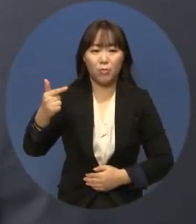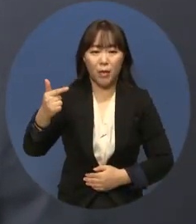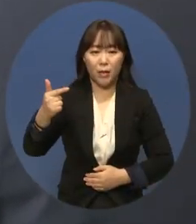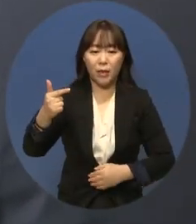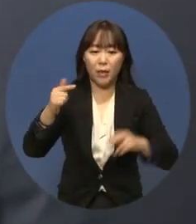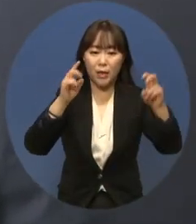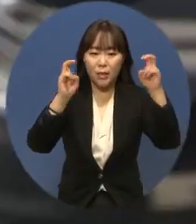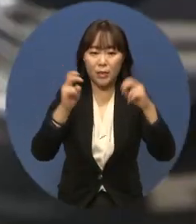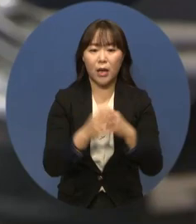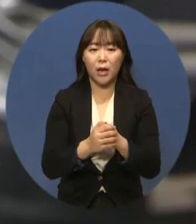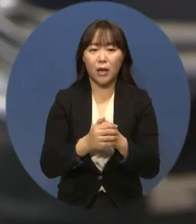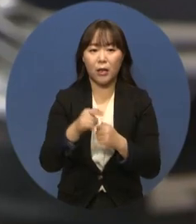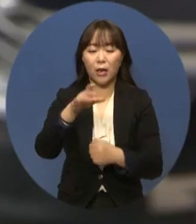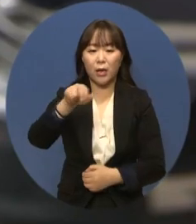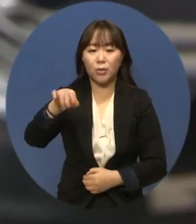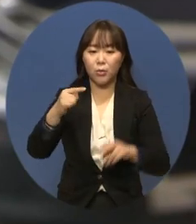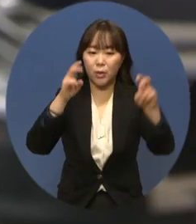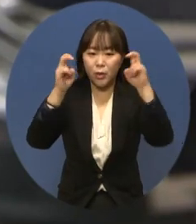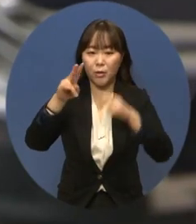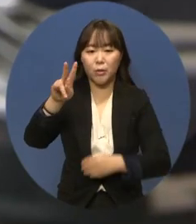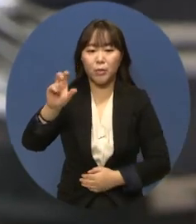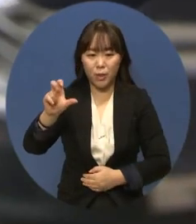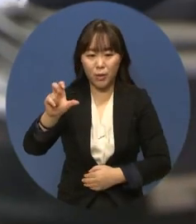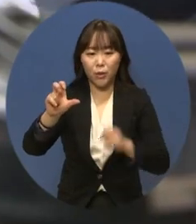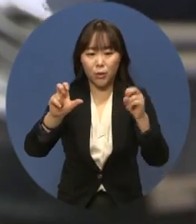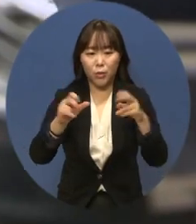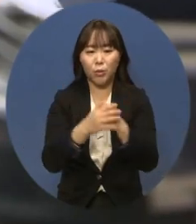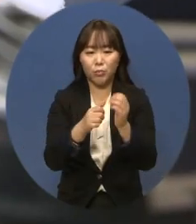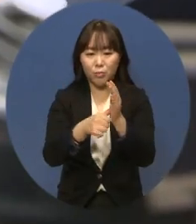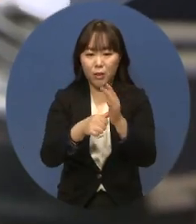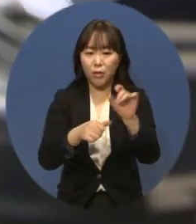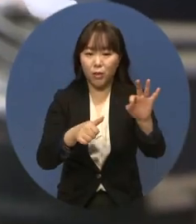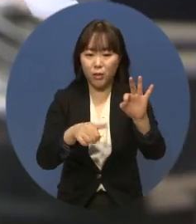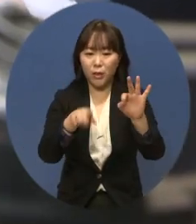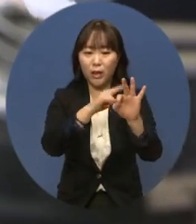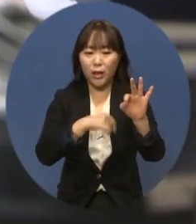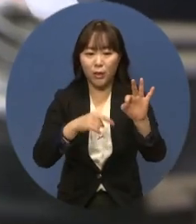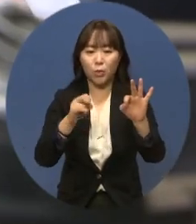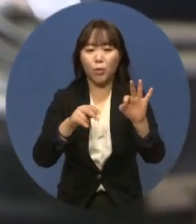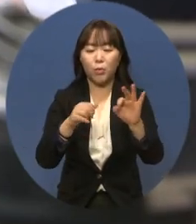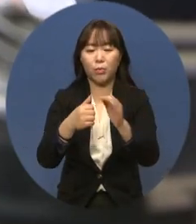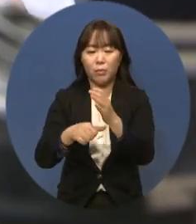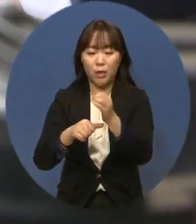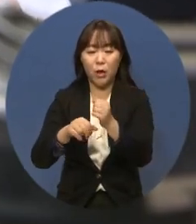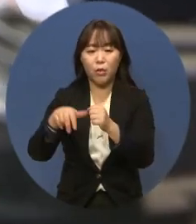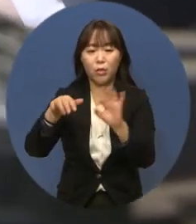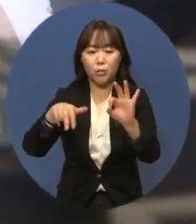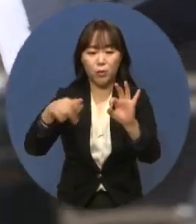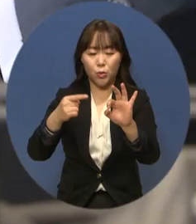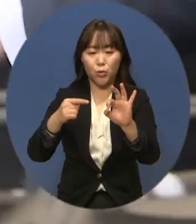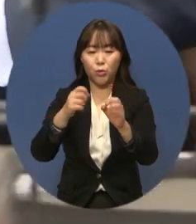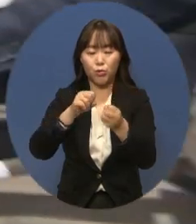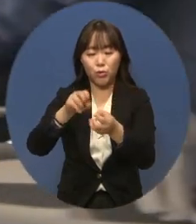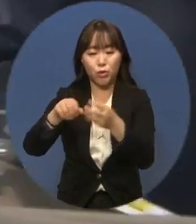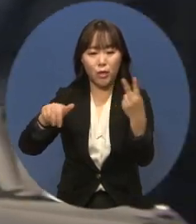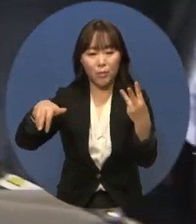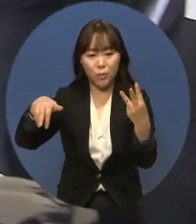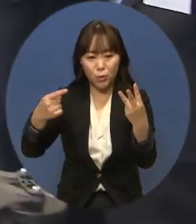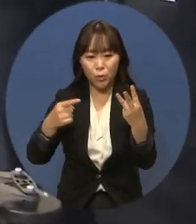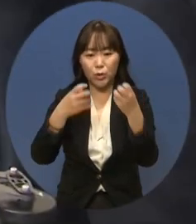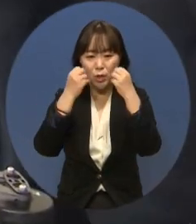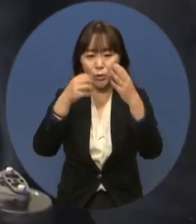4 강소기업 25개 4 소재 및 부품 10 개자리 파 매출 10주 수출 3조 신규